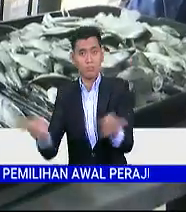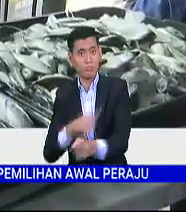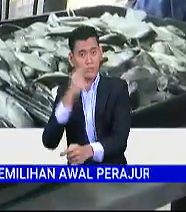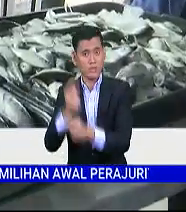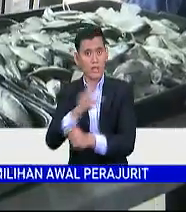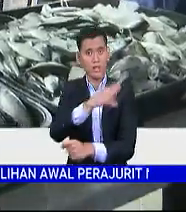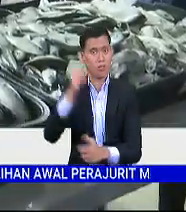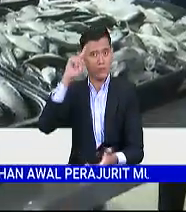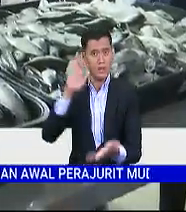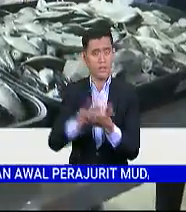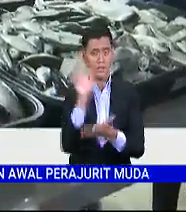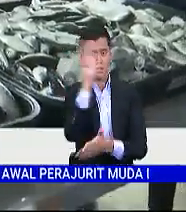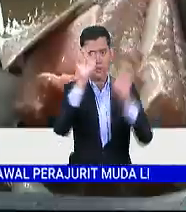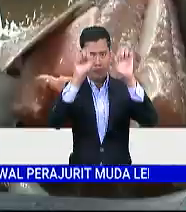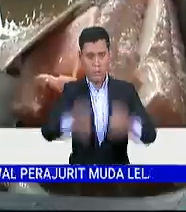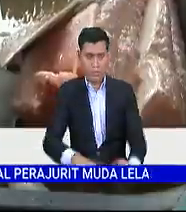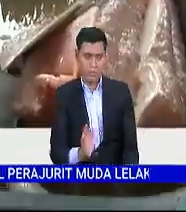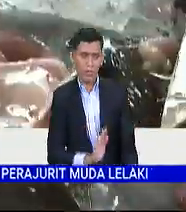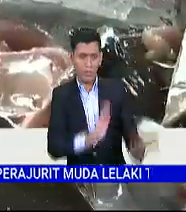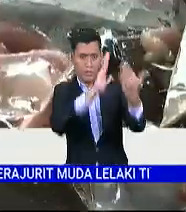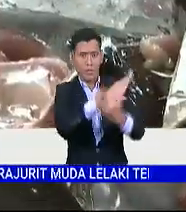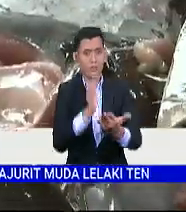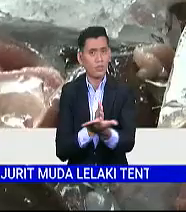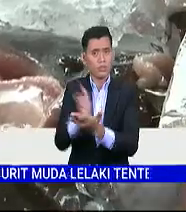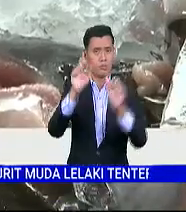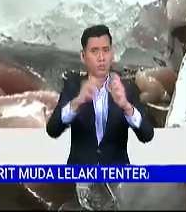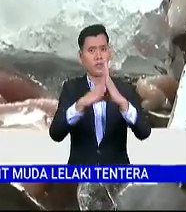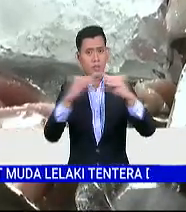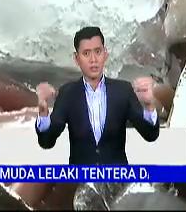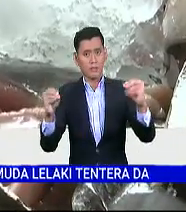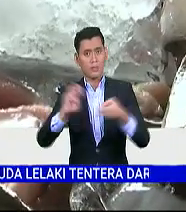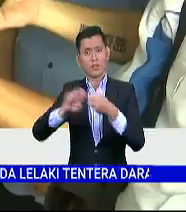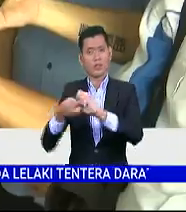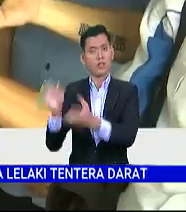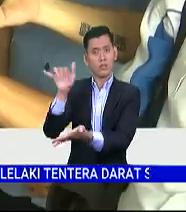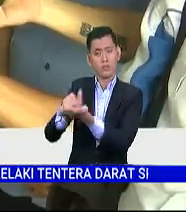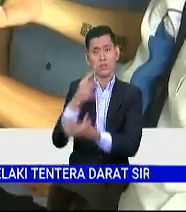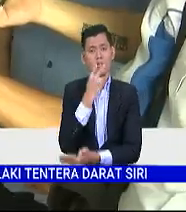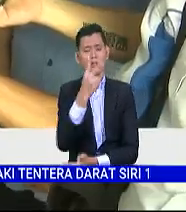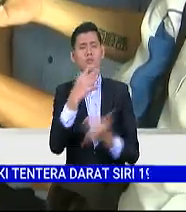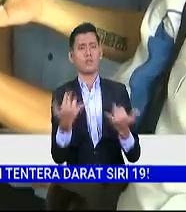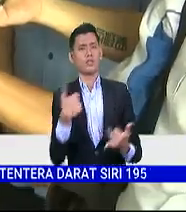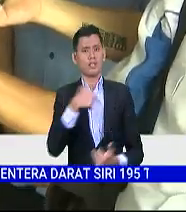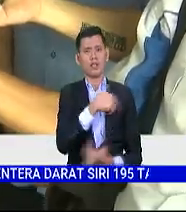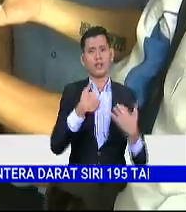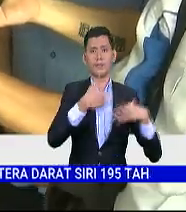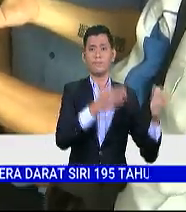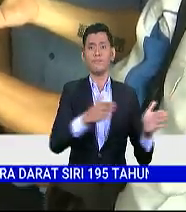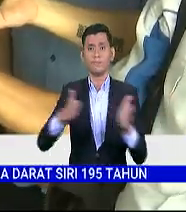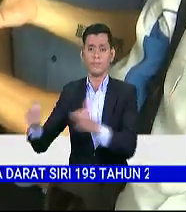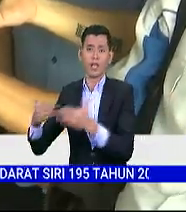dan percaya kerajaan mampu menangani sekaligus menyelesaikannya. Melihat kepada bagaimana kita ada strategi,